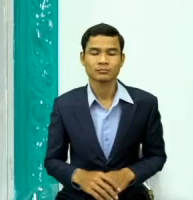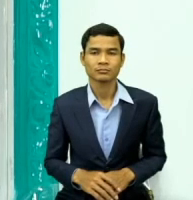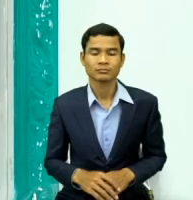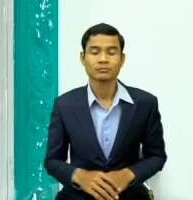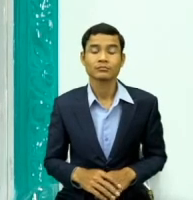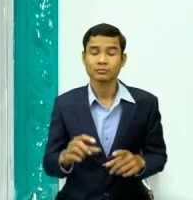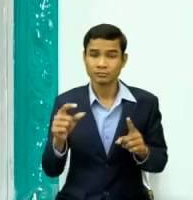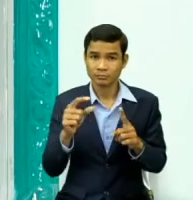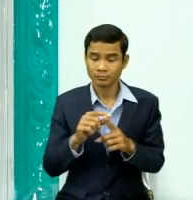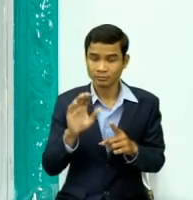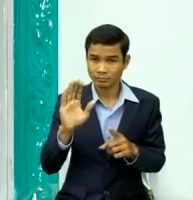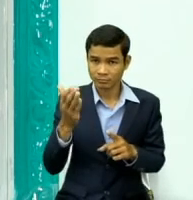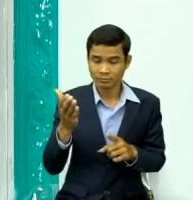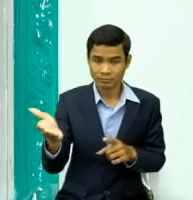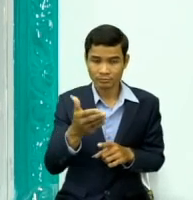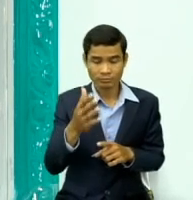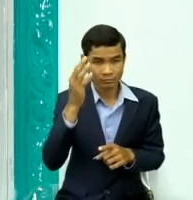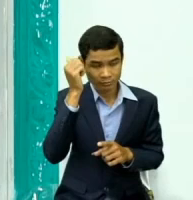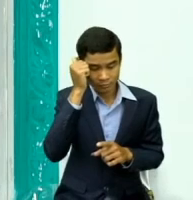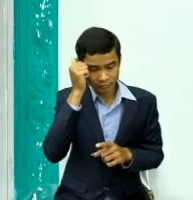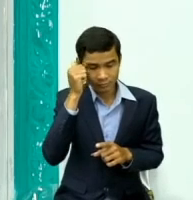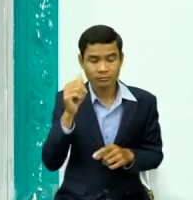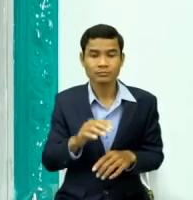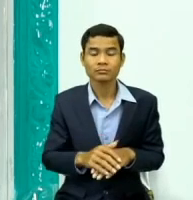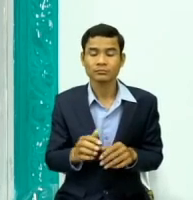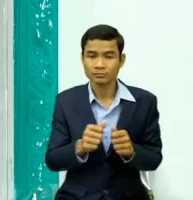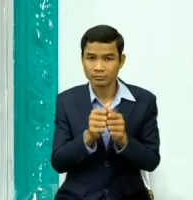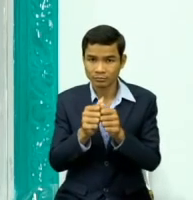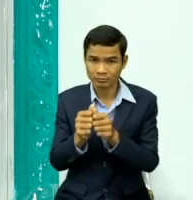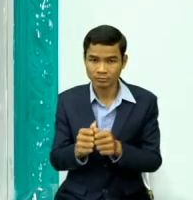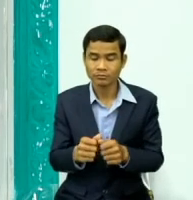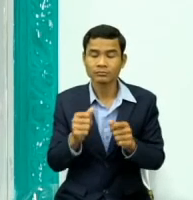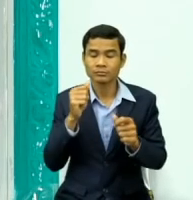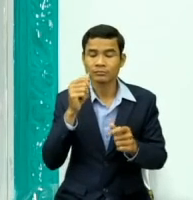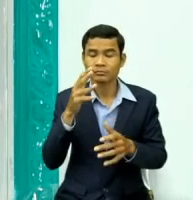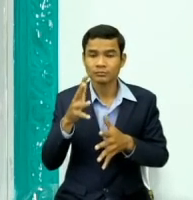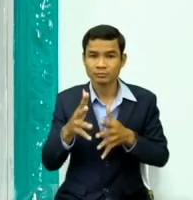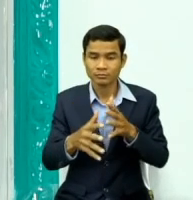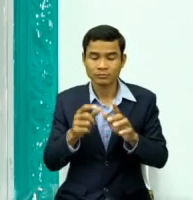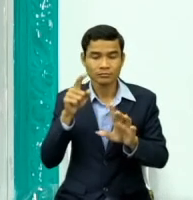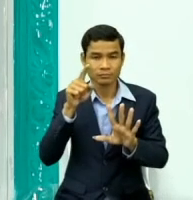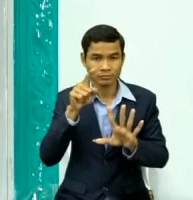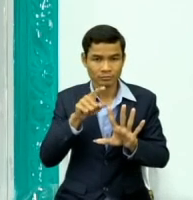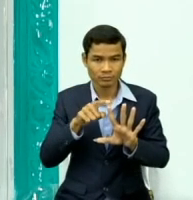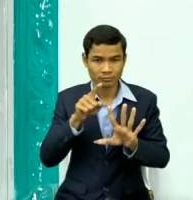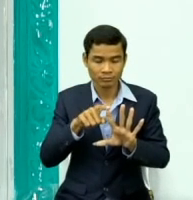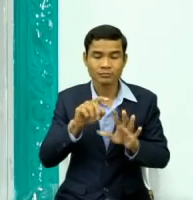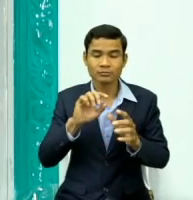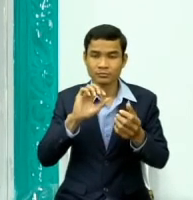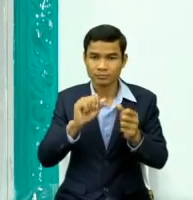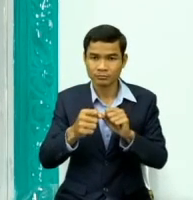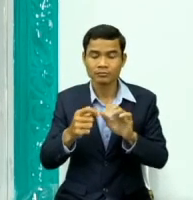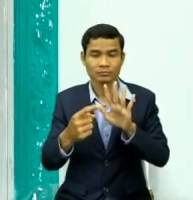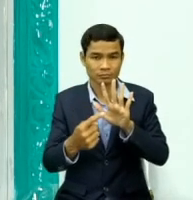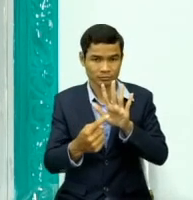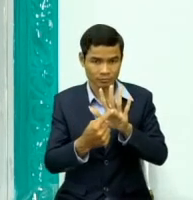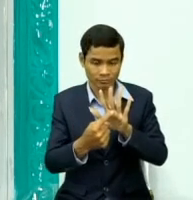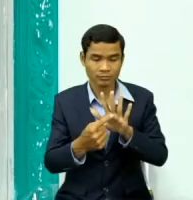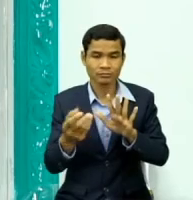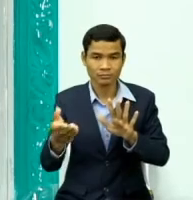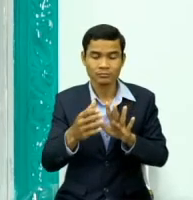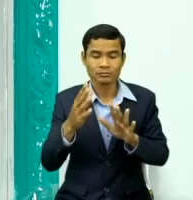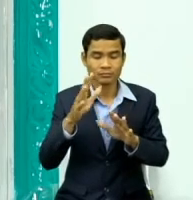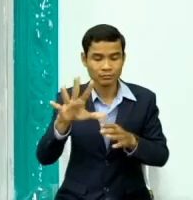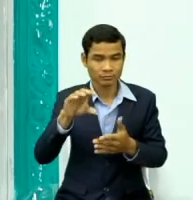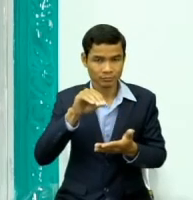hai bị khá con trai chùm nám chùm mùi nâng cha sinh nhà mình cần đó bắt đầu từ chía bục chừng là con cha con